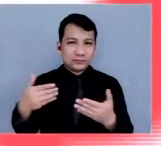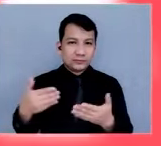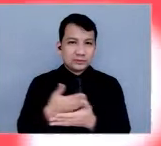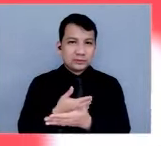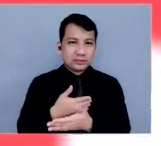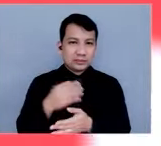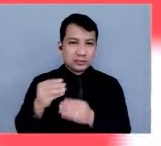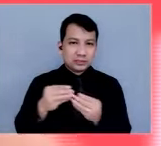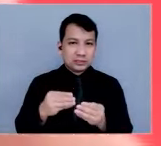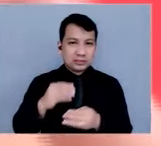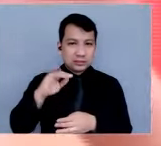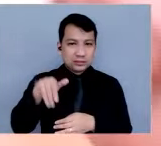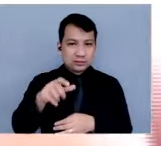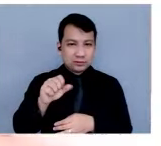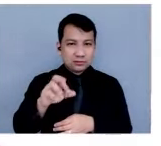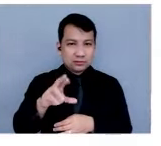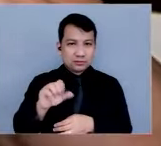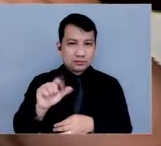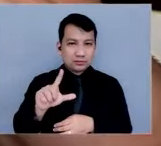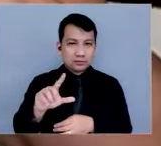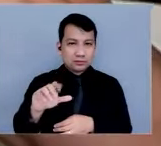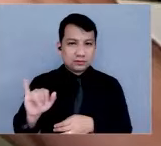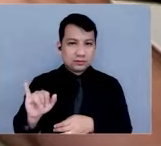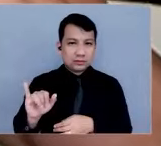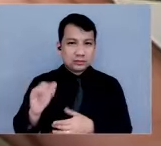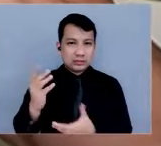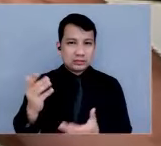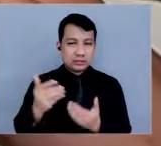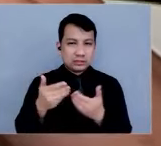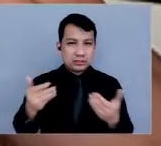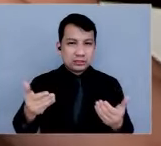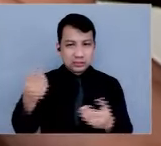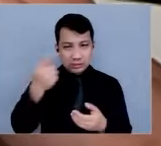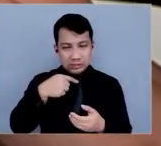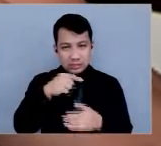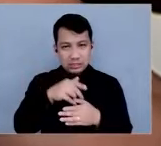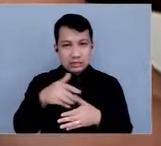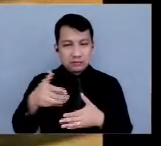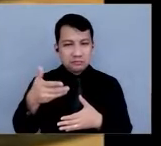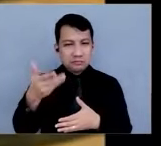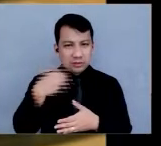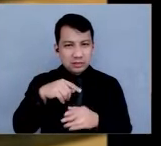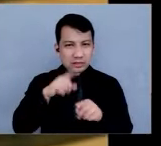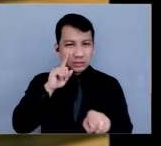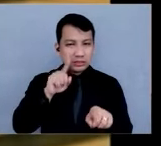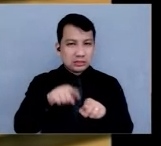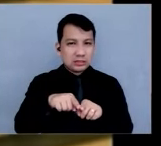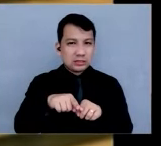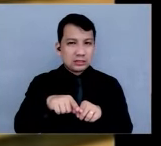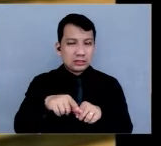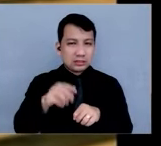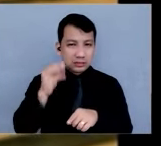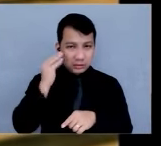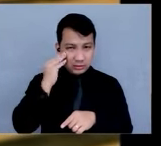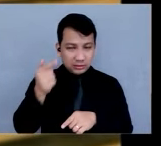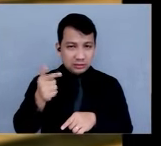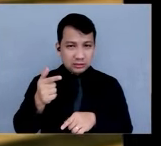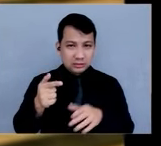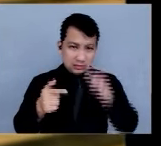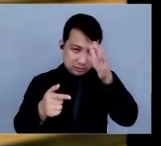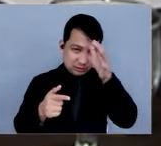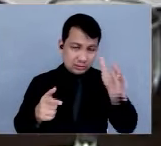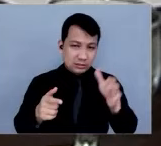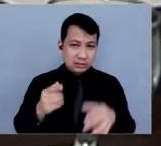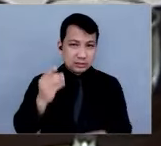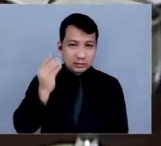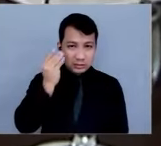Joel Roslyn. Hindi nga naman nalalayo kay Michelle ang limelight, lalo't kapatid niya si Marco Gumabaw at tatay niya si Dennis